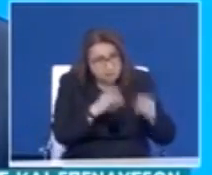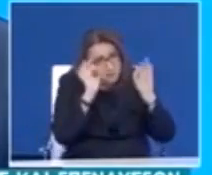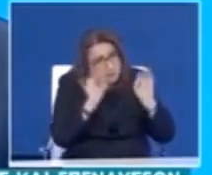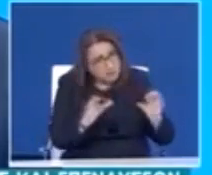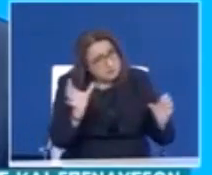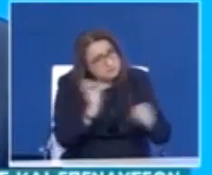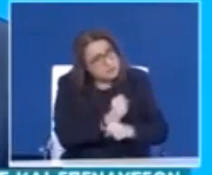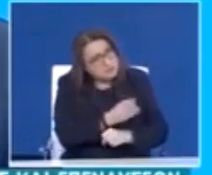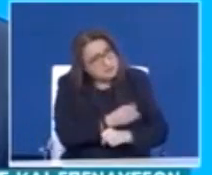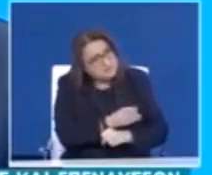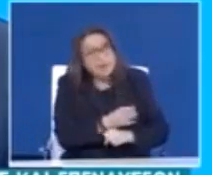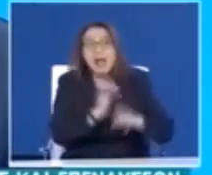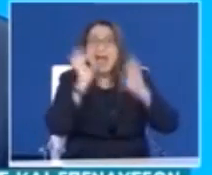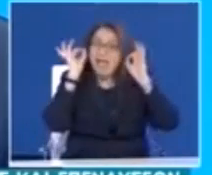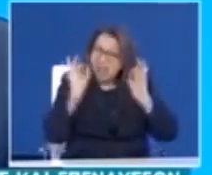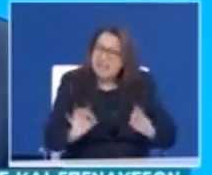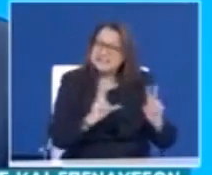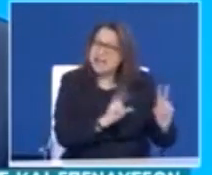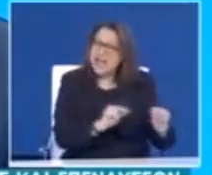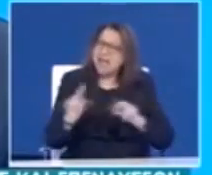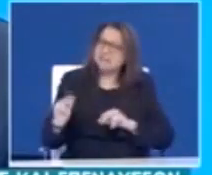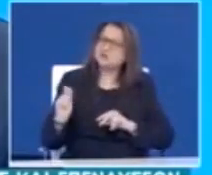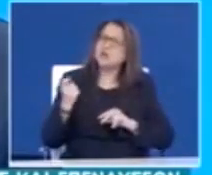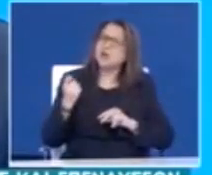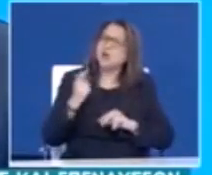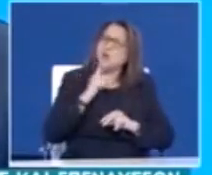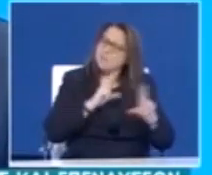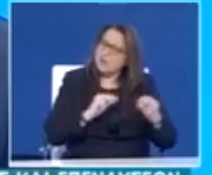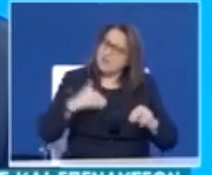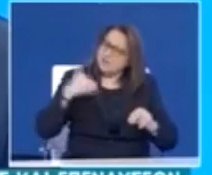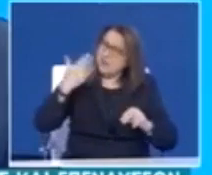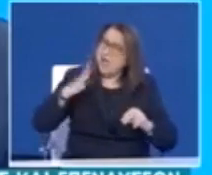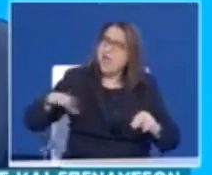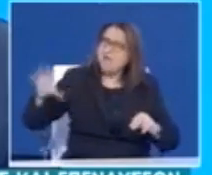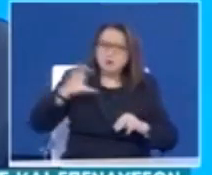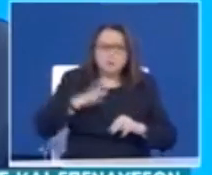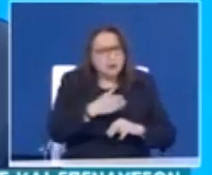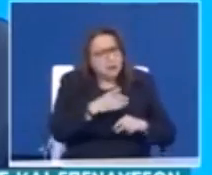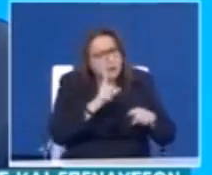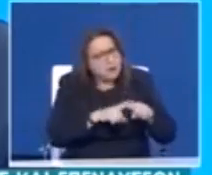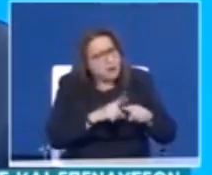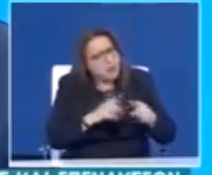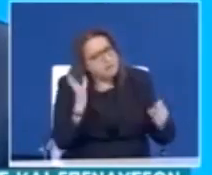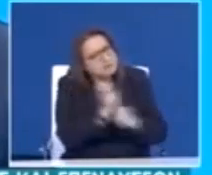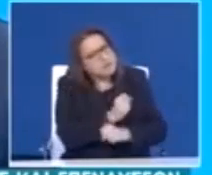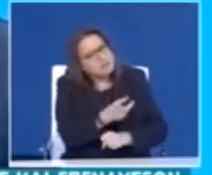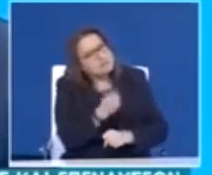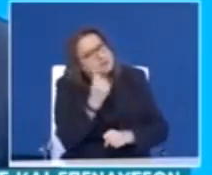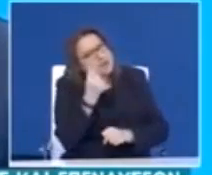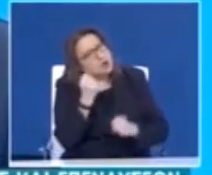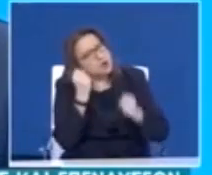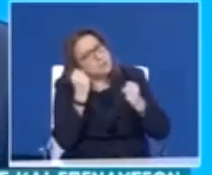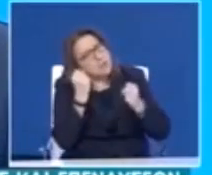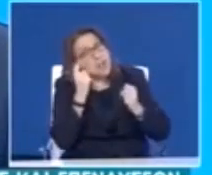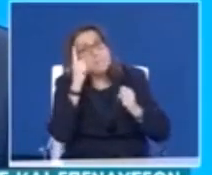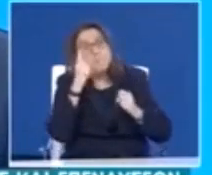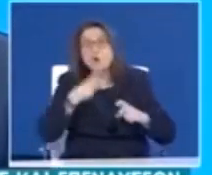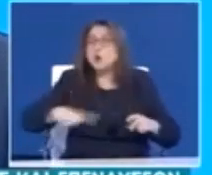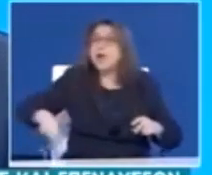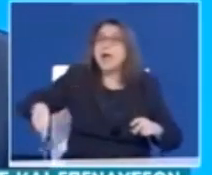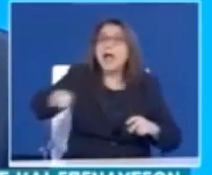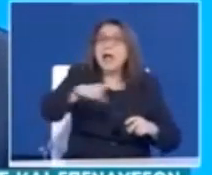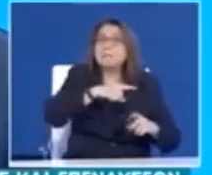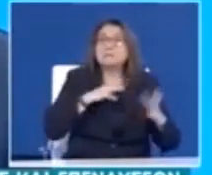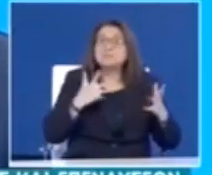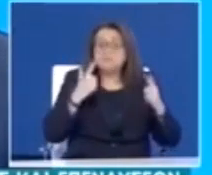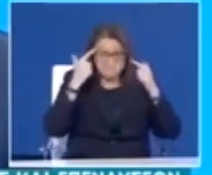μπορέσει να καταπλήξει τον κόσμο και στην οικονομική φάση της κρίσης. Αρκεί όλοι να κάνουμε τη δουλειά μας, να έχουμε στο μυαλό μας